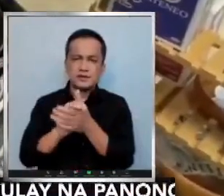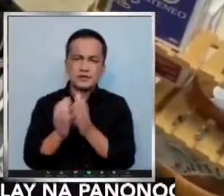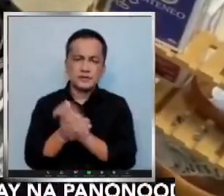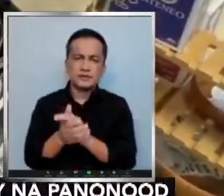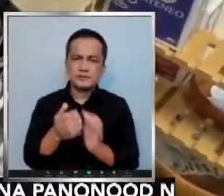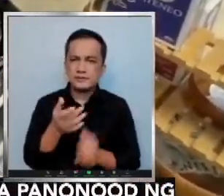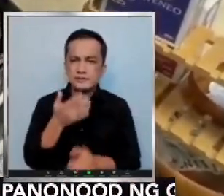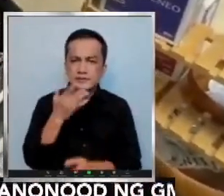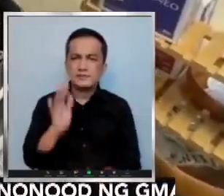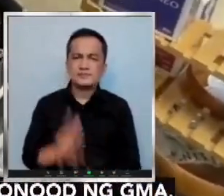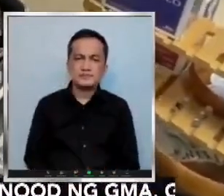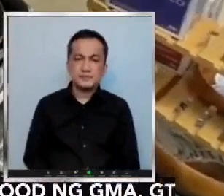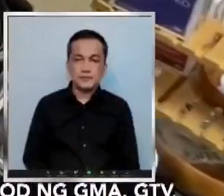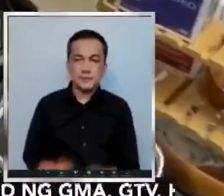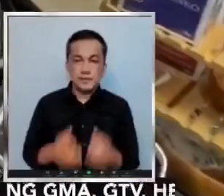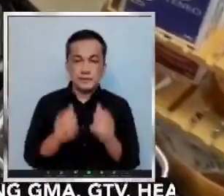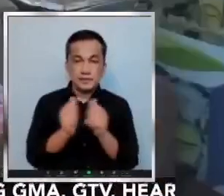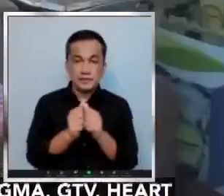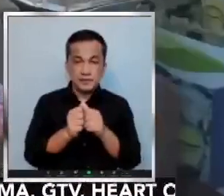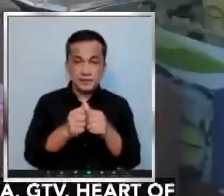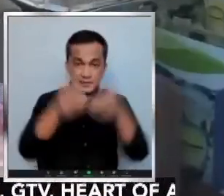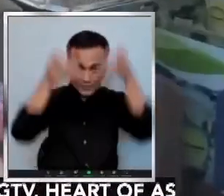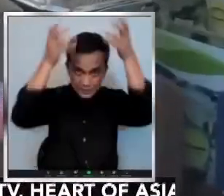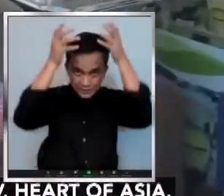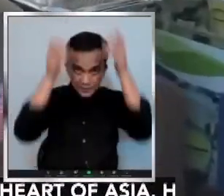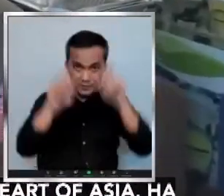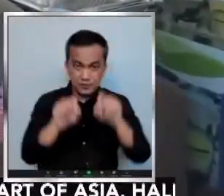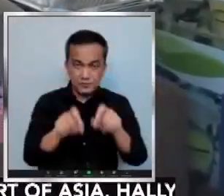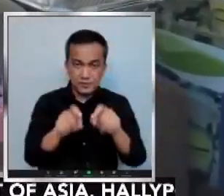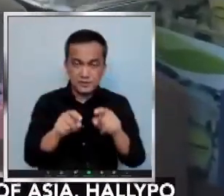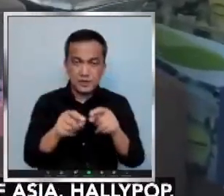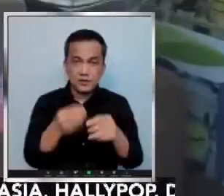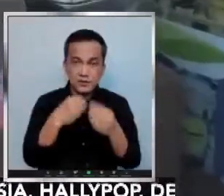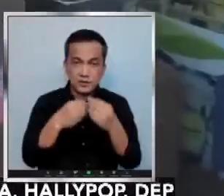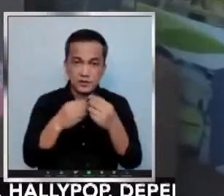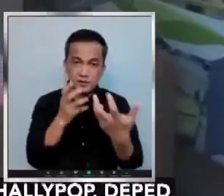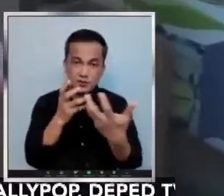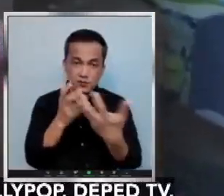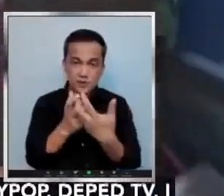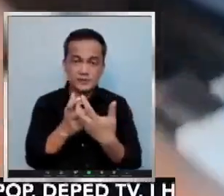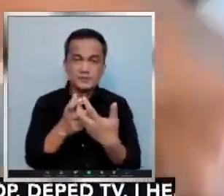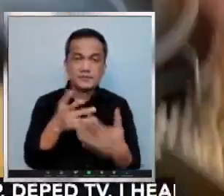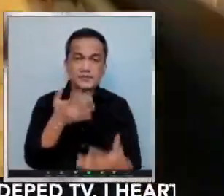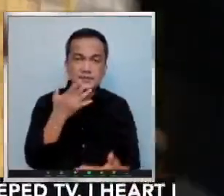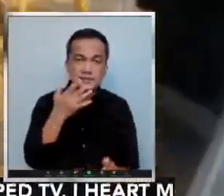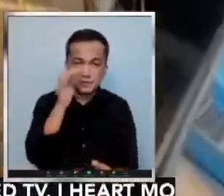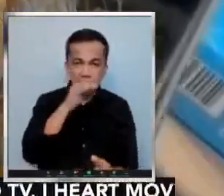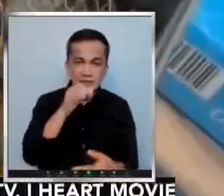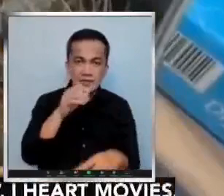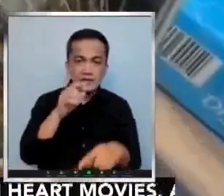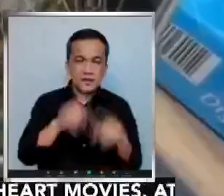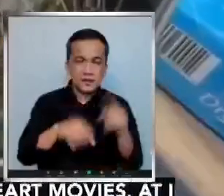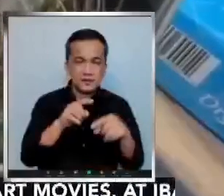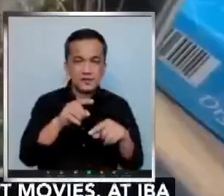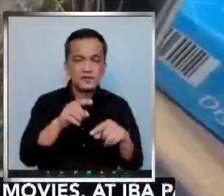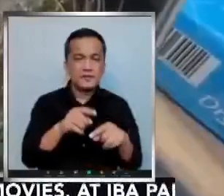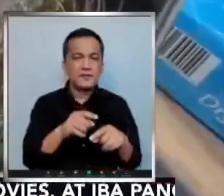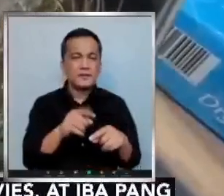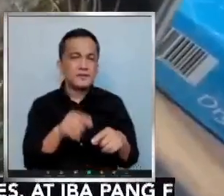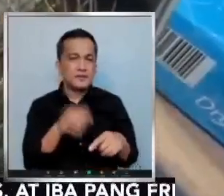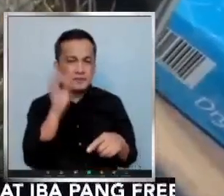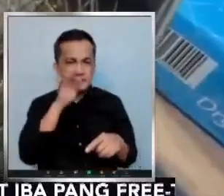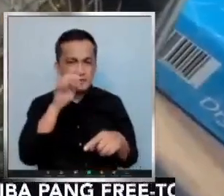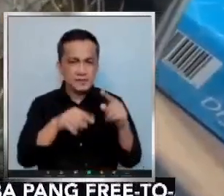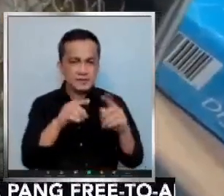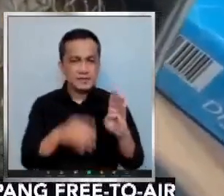Chef Jace sa pagbebenta ng pagkaing swak sa panlasang Pinoy, ang kanyang kaibigang Pinoy na si Barry. Perfect naman para sa